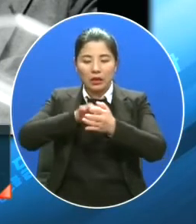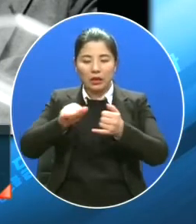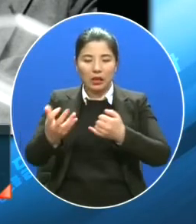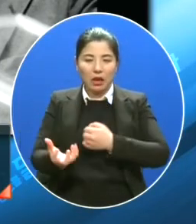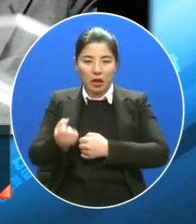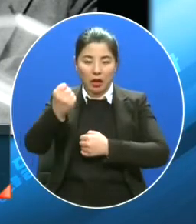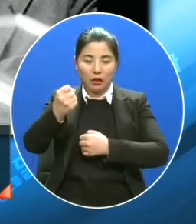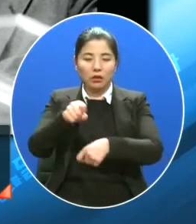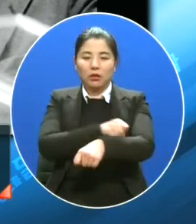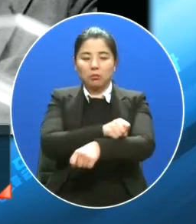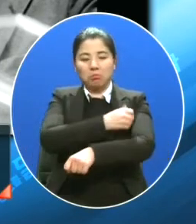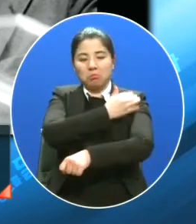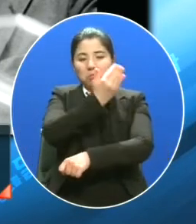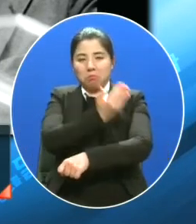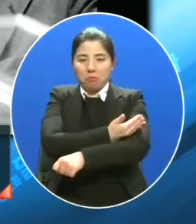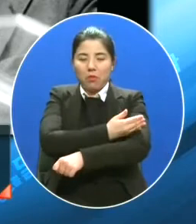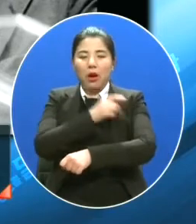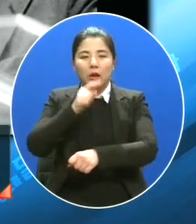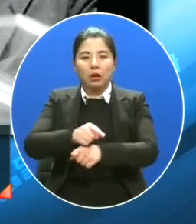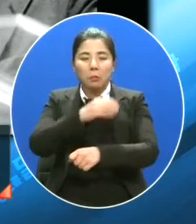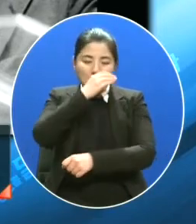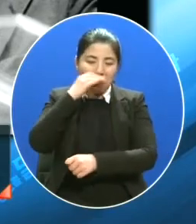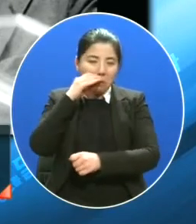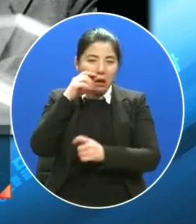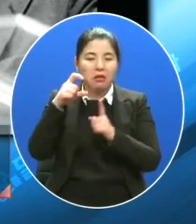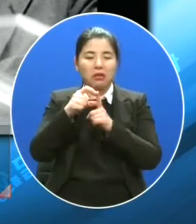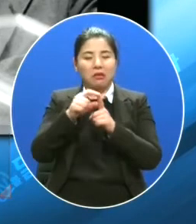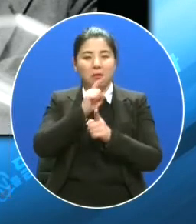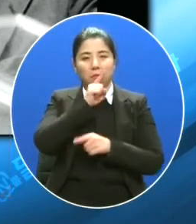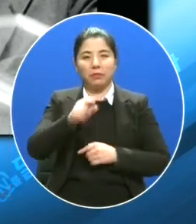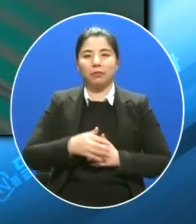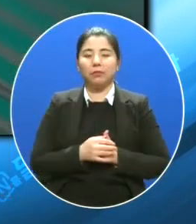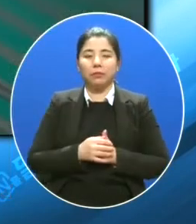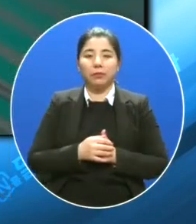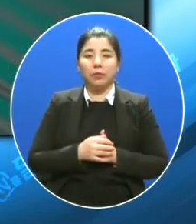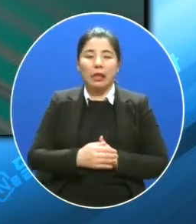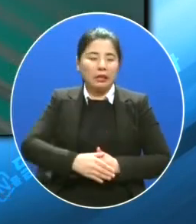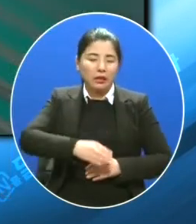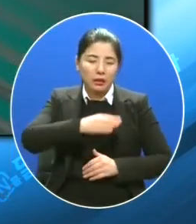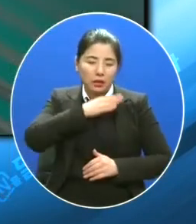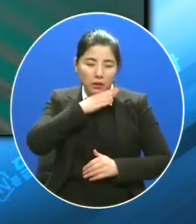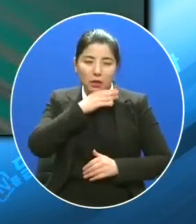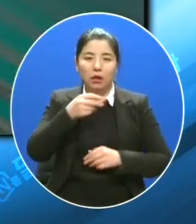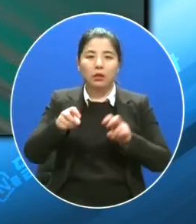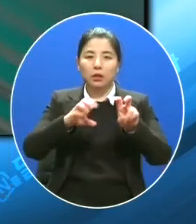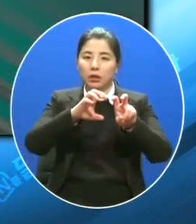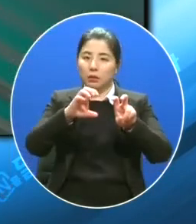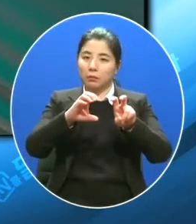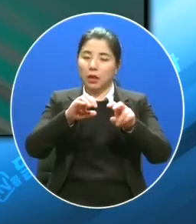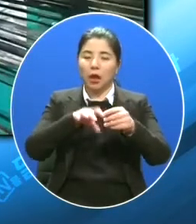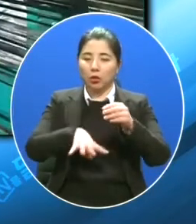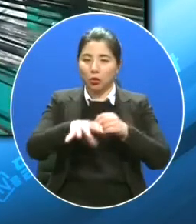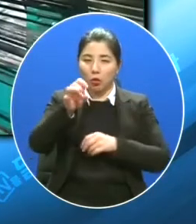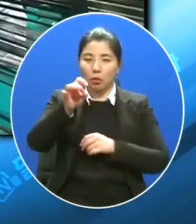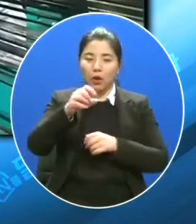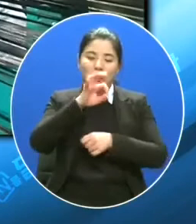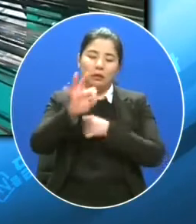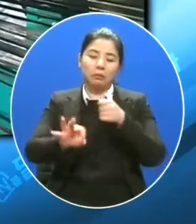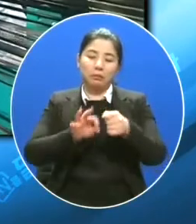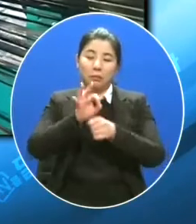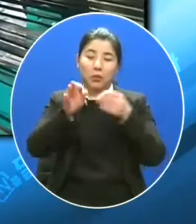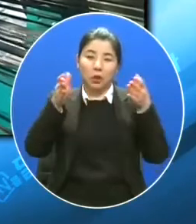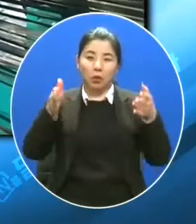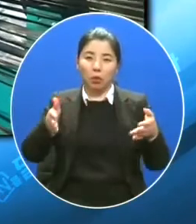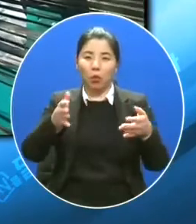갖는 특권을 점잖게 표현한 말에 불과하다. 실제로 20세기 초반 10여